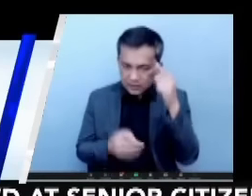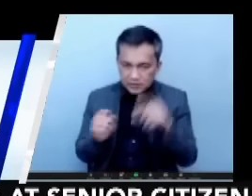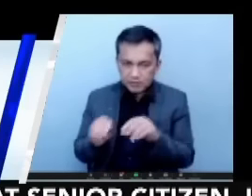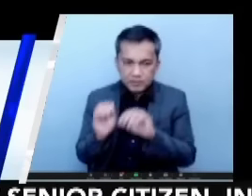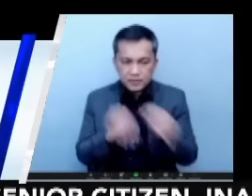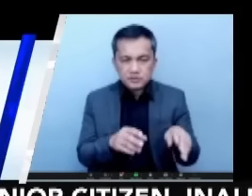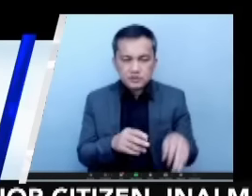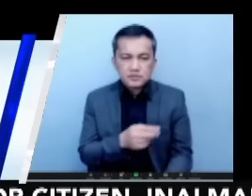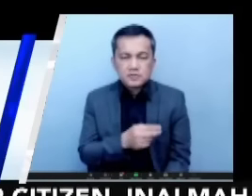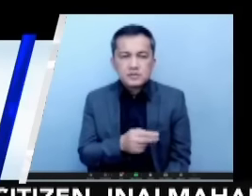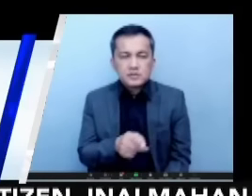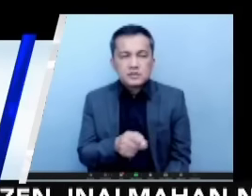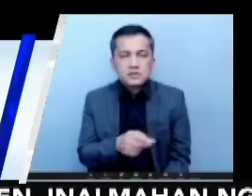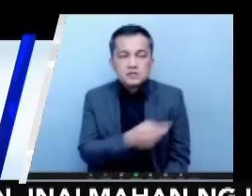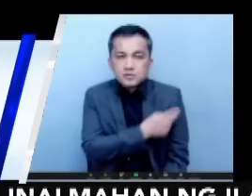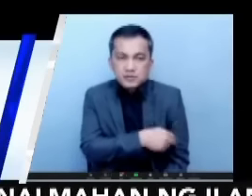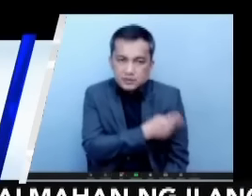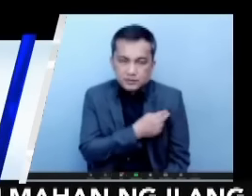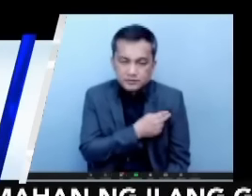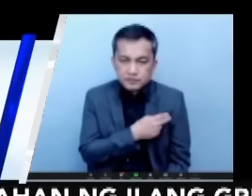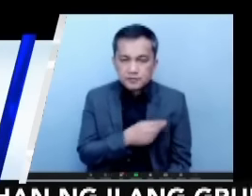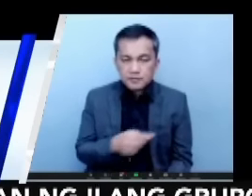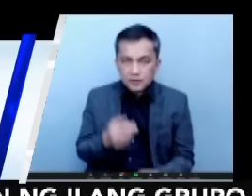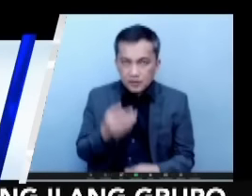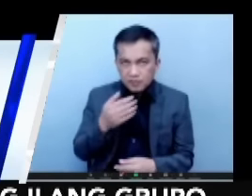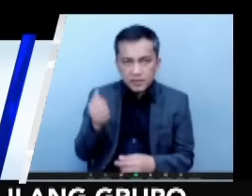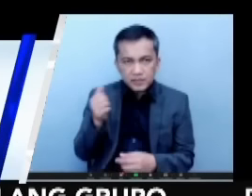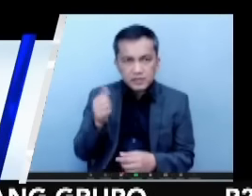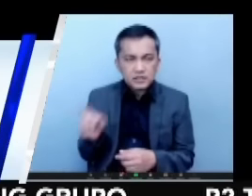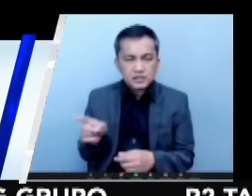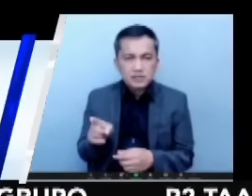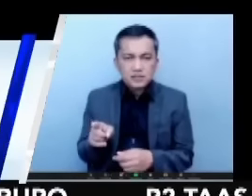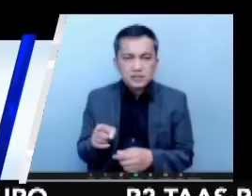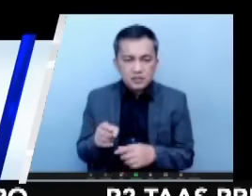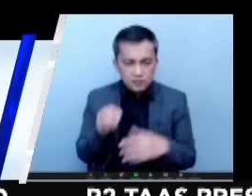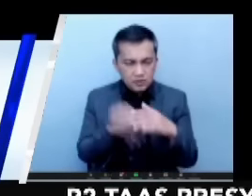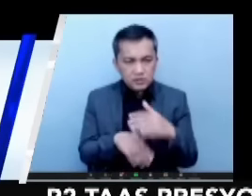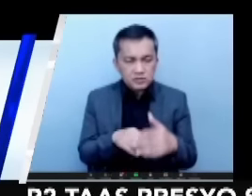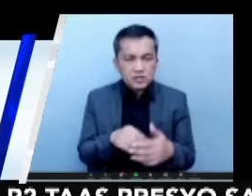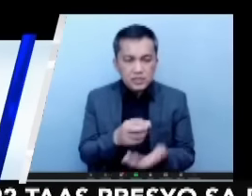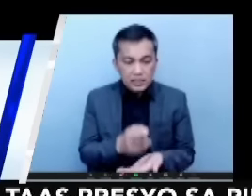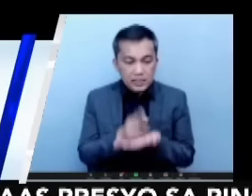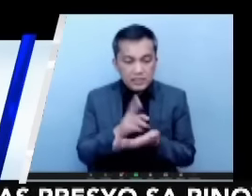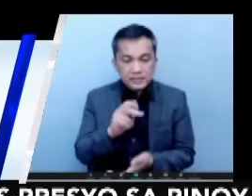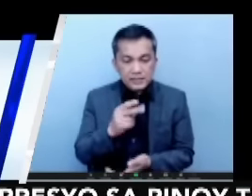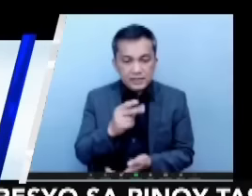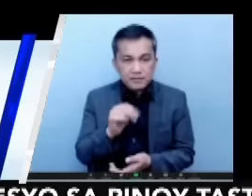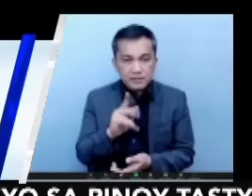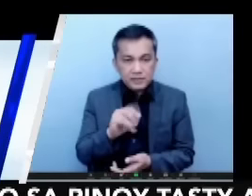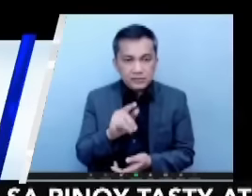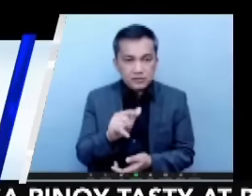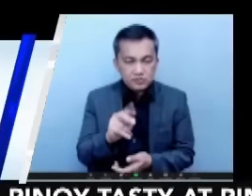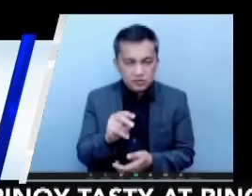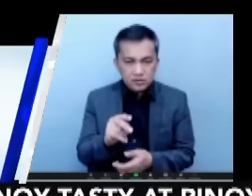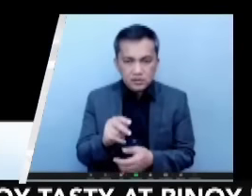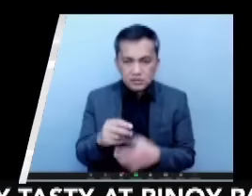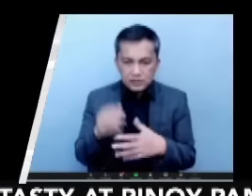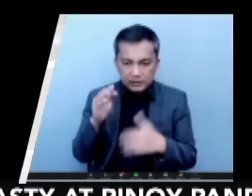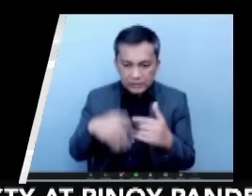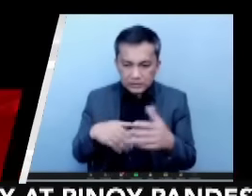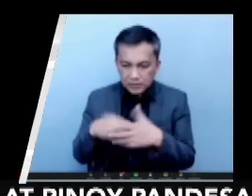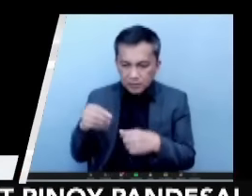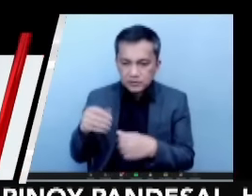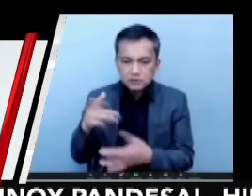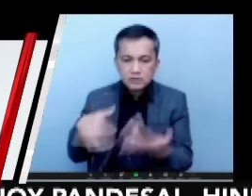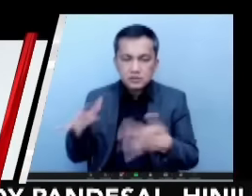lang kung nasa loob siya kay may pagkakataon na gumaling siya kaysa dito sa labas pag-alagala siya. O pwede siyang makasakit,